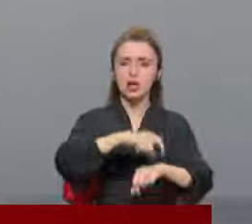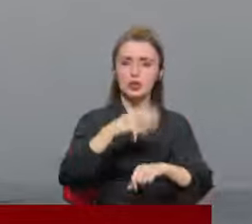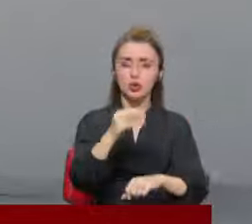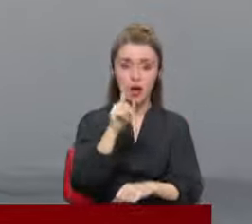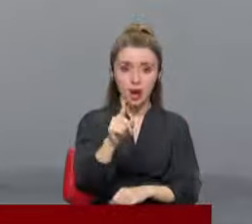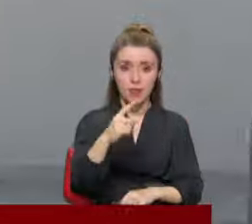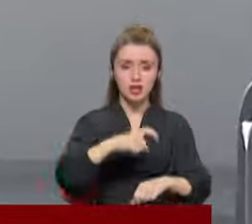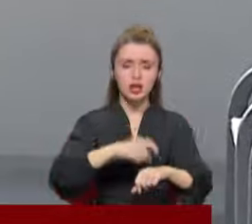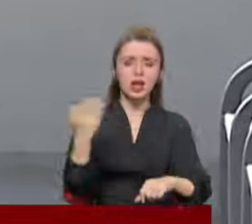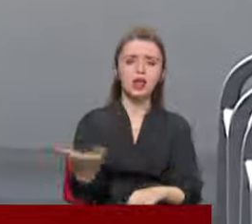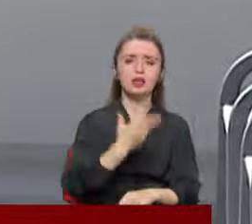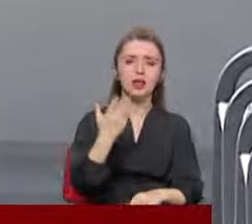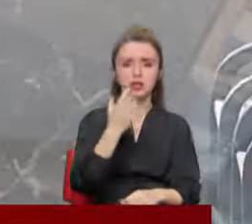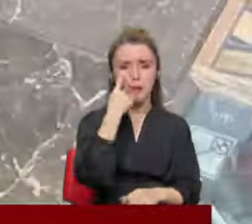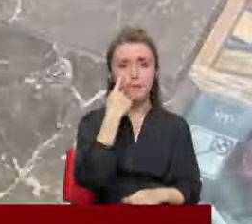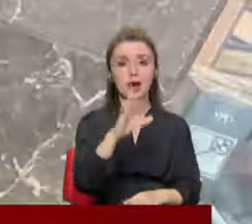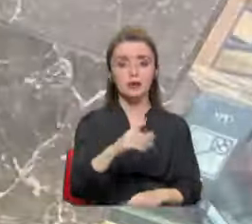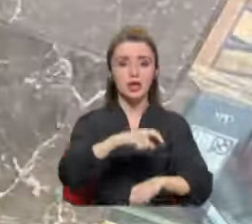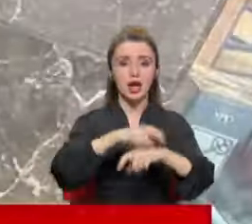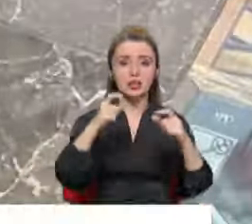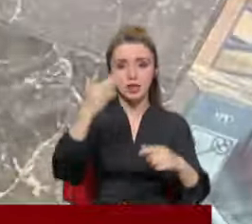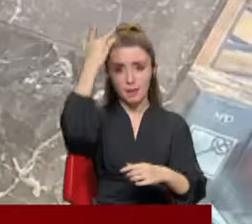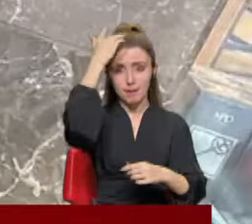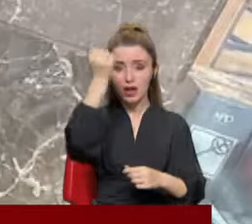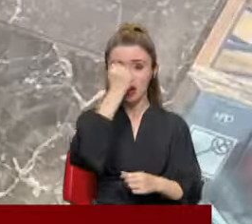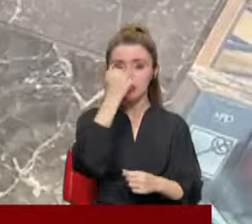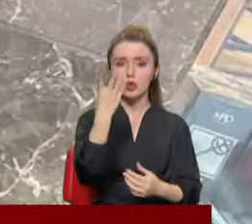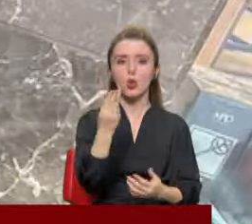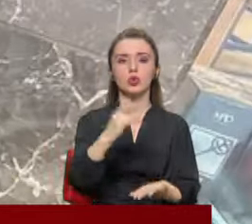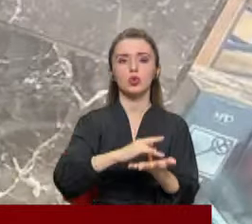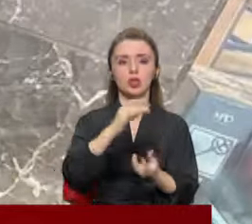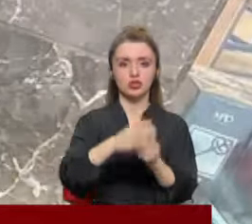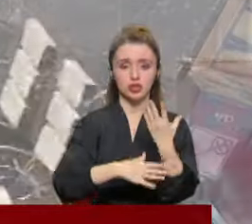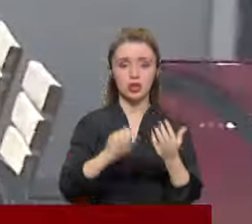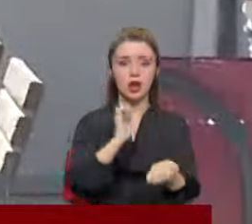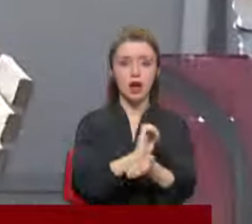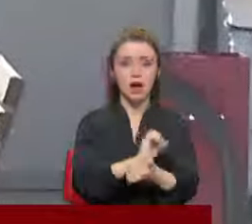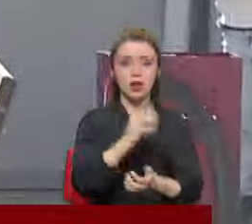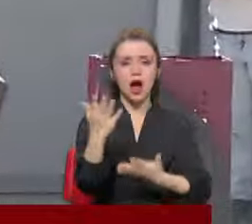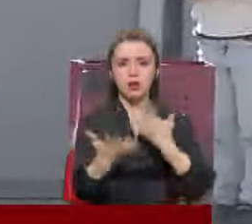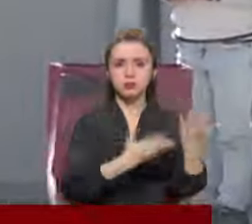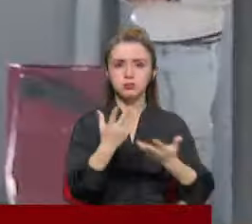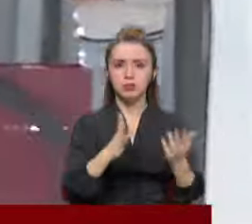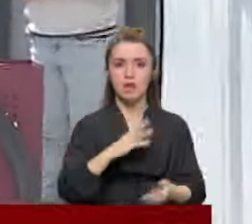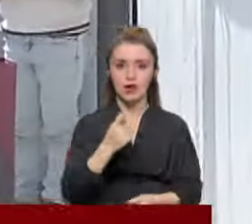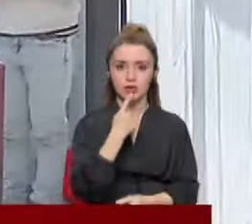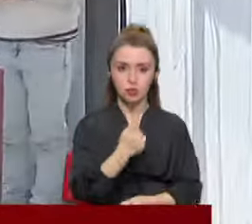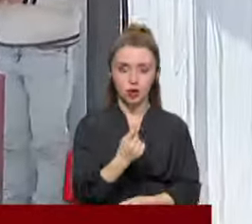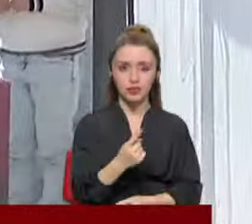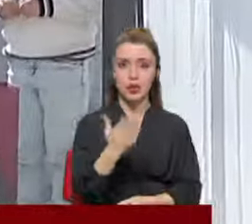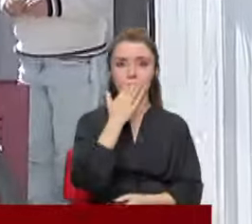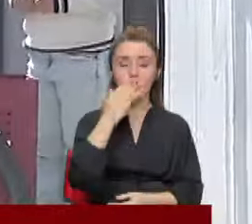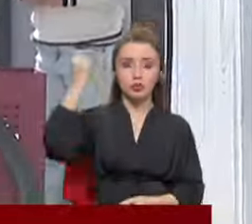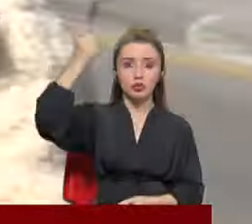ama saatlerce müdahale edilmedi. Hastanede beyin kanaması geçirdiği ortaya çıktı. Aile ihmal iddiasını dile getirirken